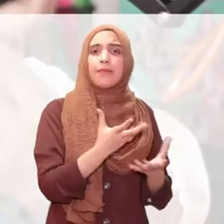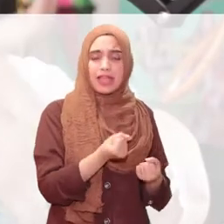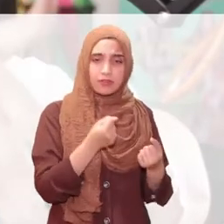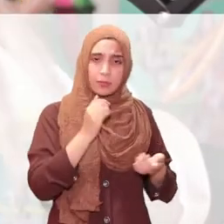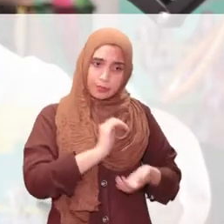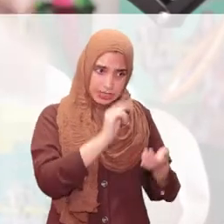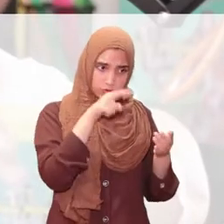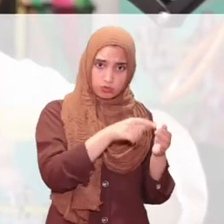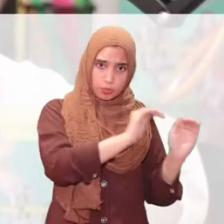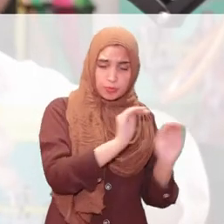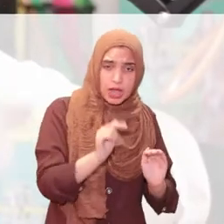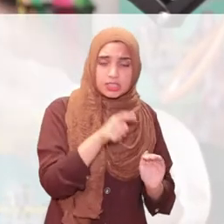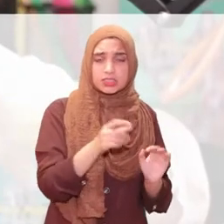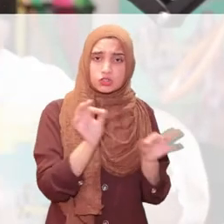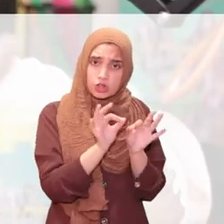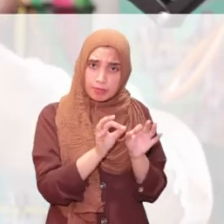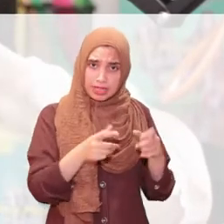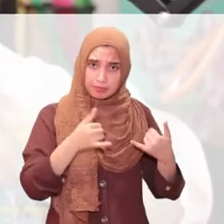9 न्यूज